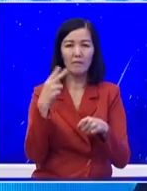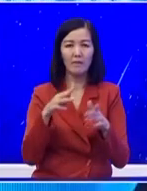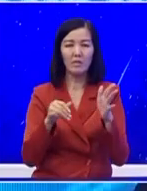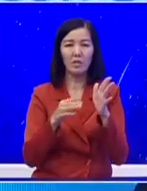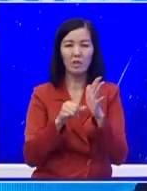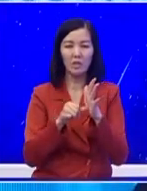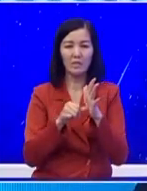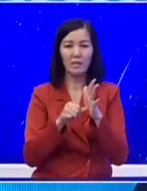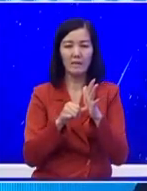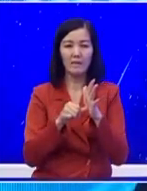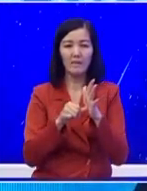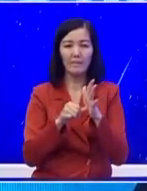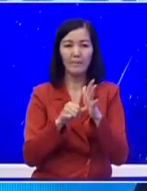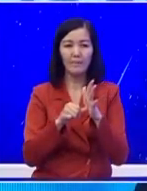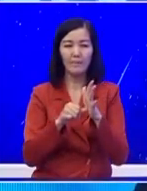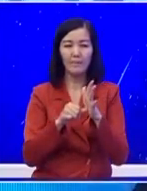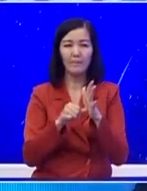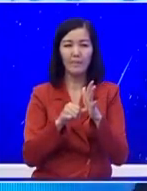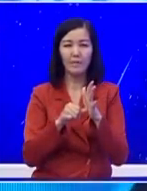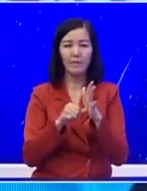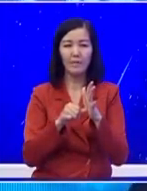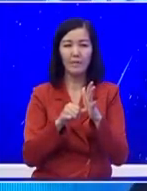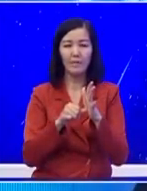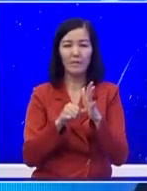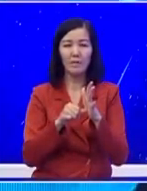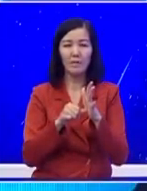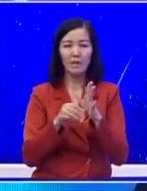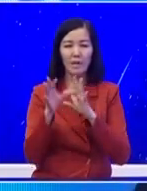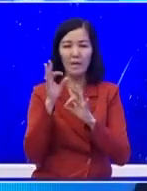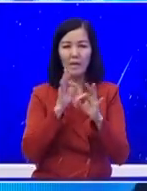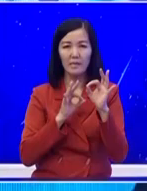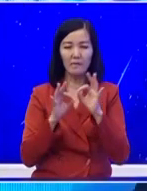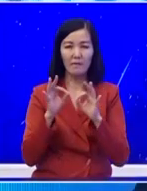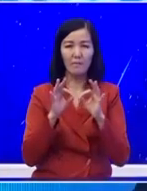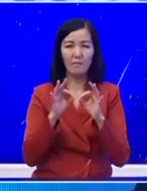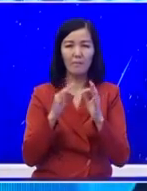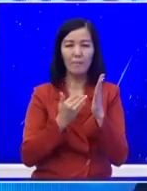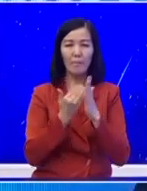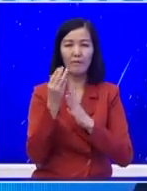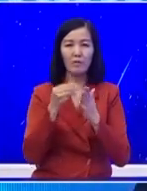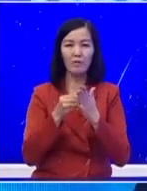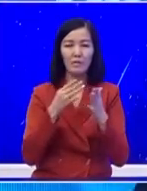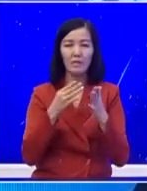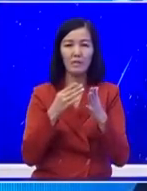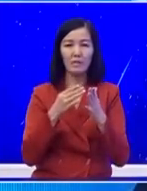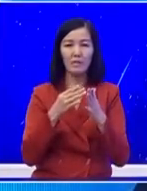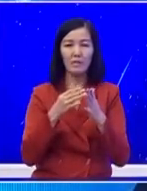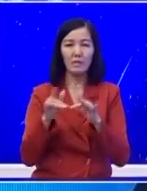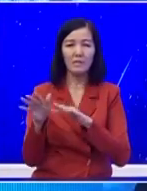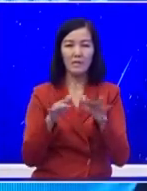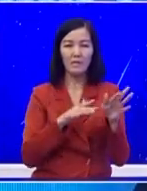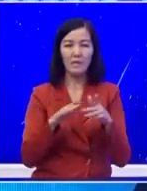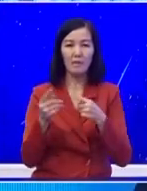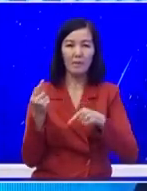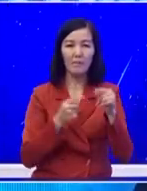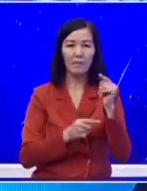правил фармацевтической деятельности из сферы обращения лекарственных средств. И 20 по статье 463 занятия предпринимательской или